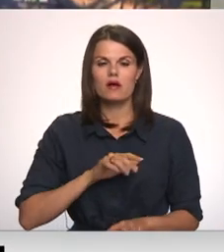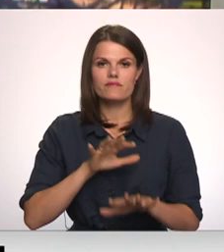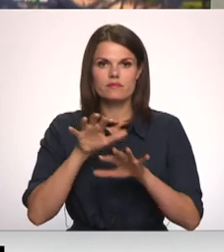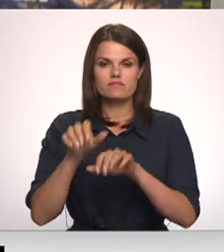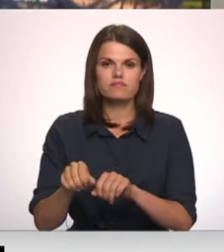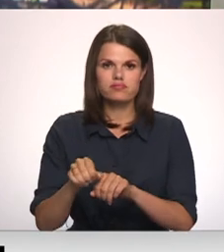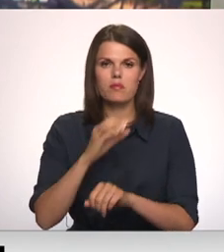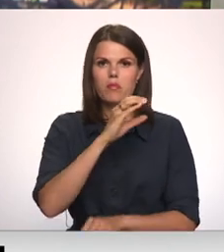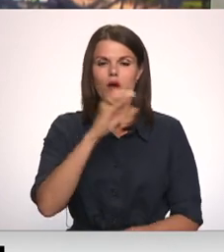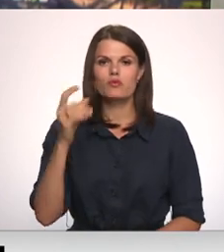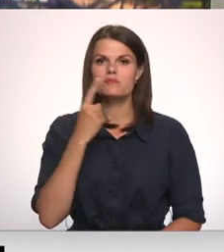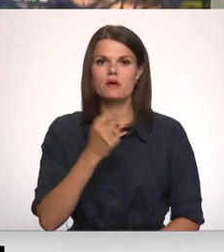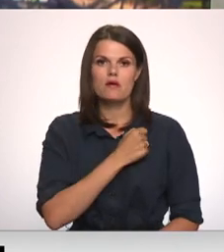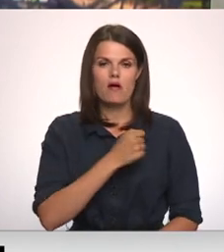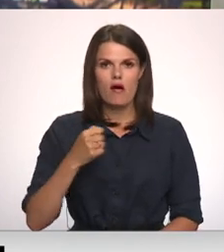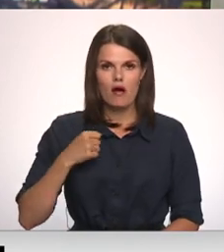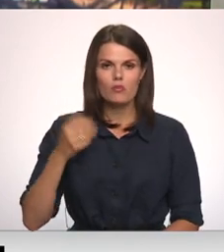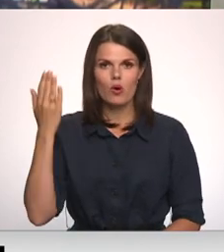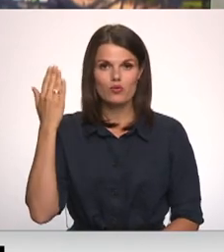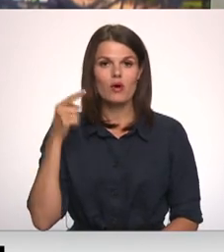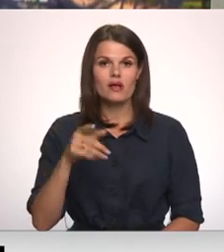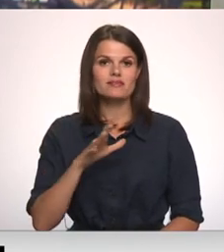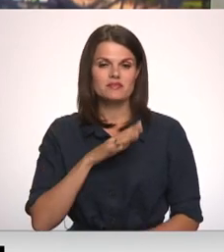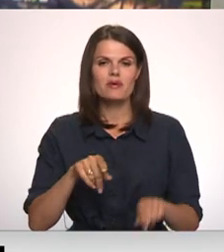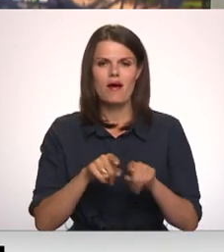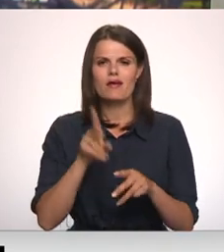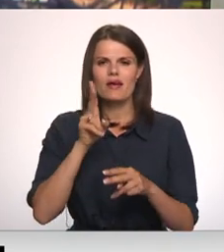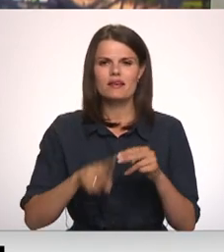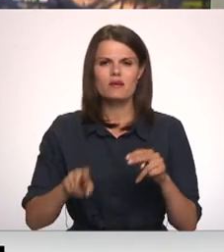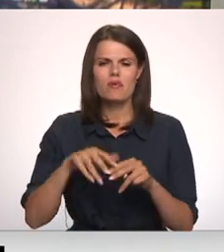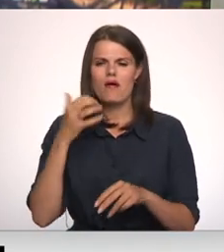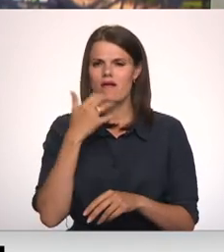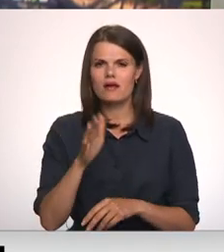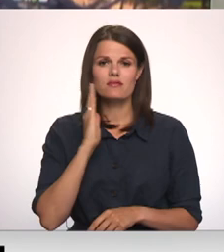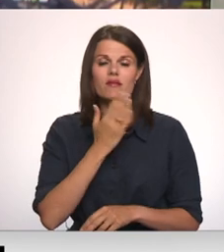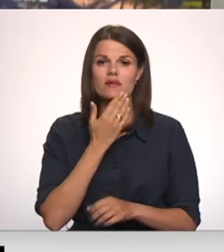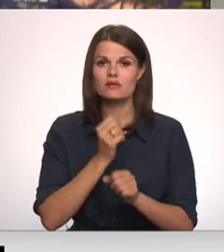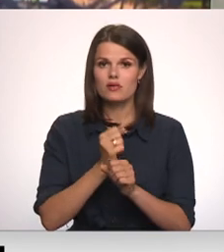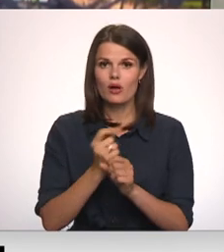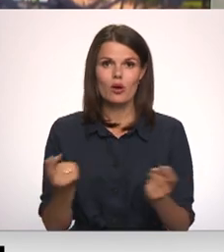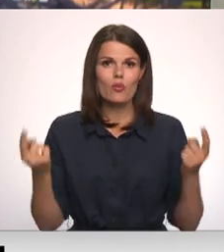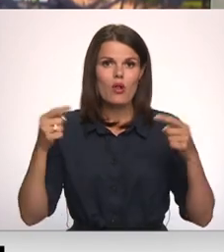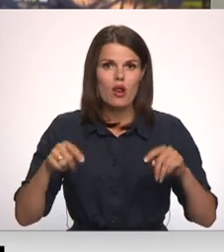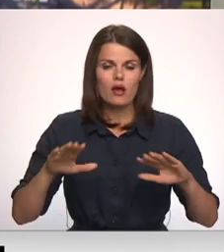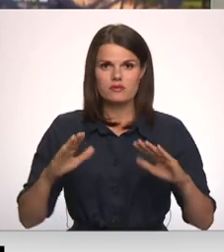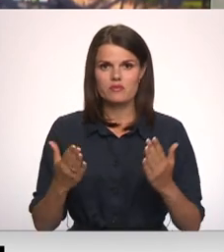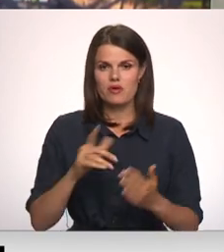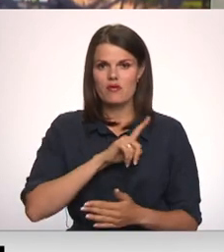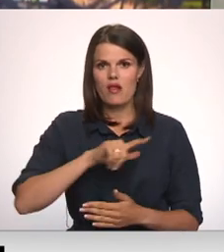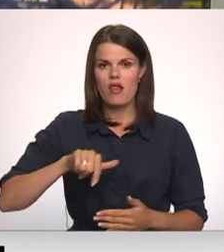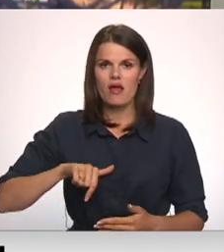sarkanās armijas karaspēks. Arī toreiz tas bija izlaidumu un karstāko vasaras darbu laiks, taču Latvijas vēstures